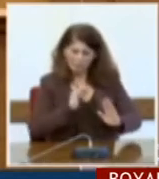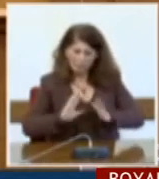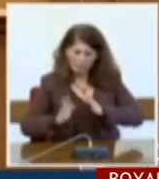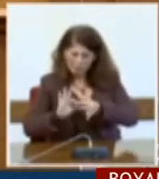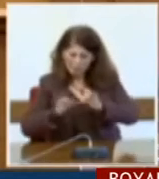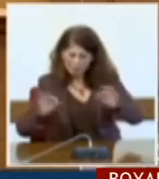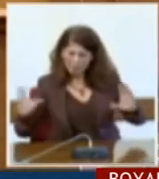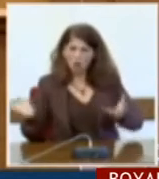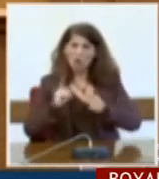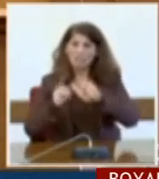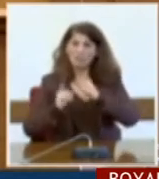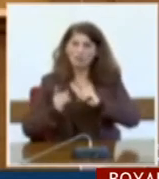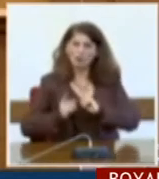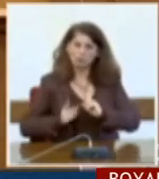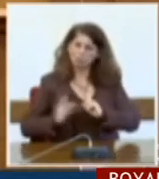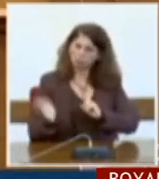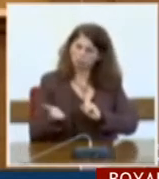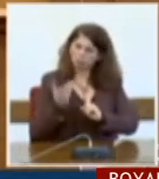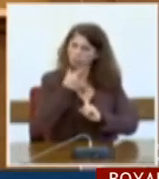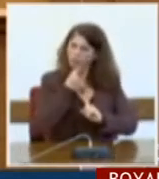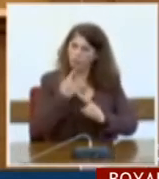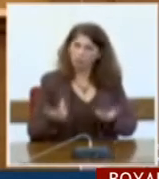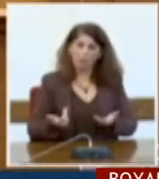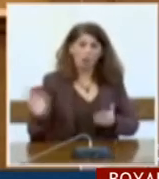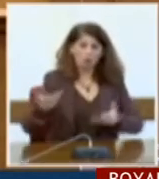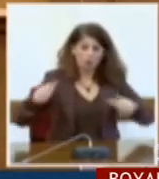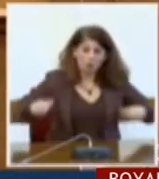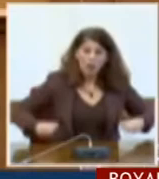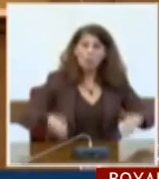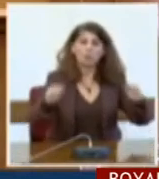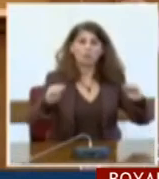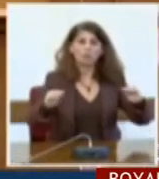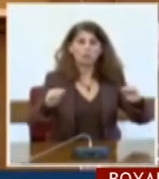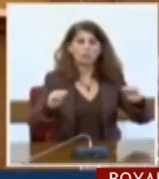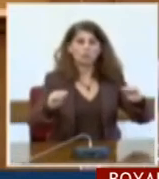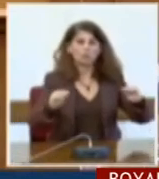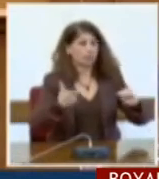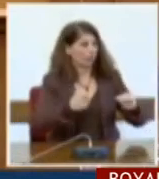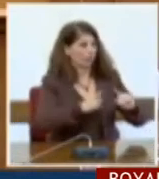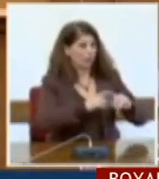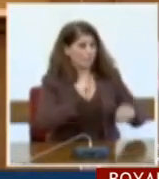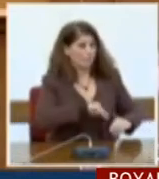συμφέροντα. Όταν είναι να βγάλετε στο σφυρί τα σημικά του κράτους. Εκεί μεταμορφώνεστε.